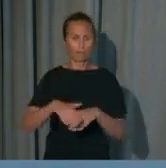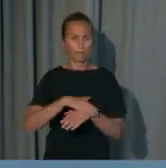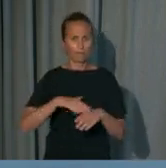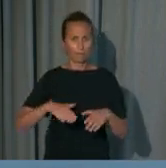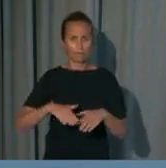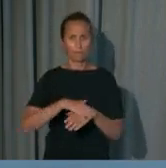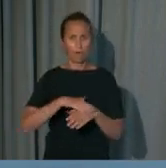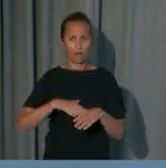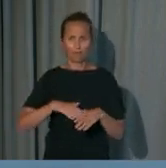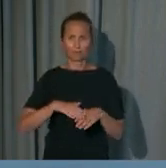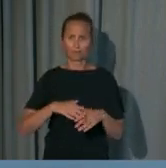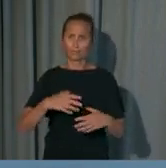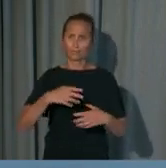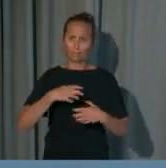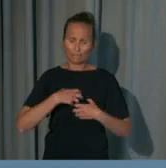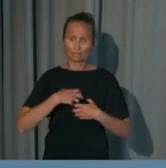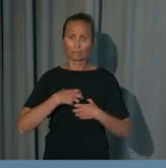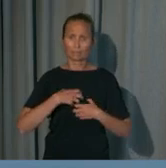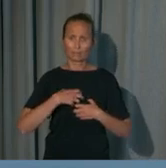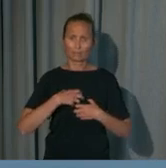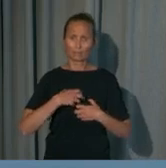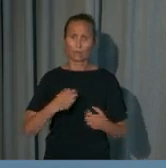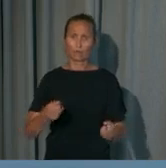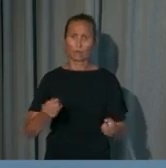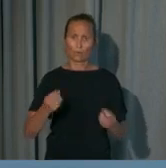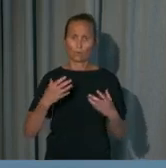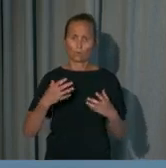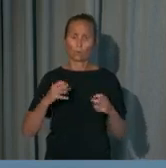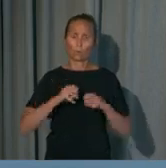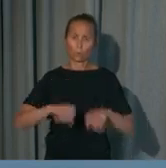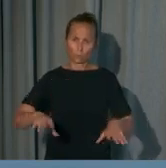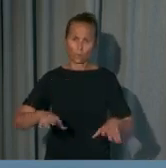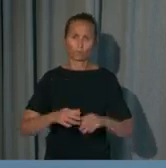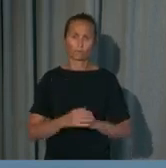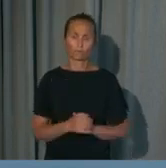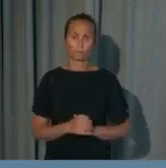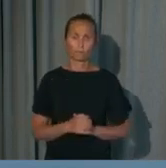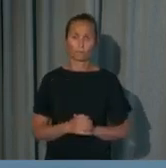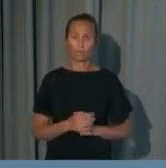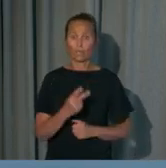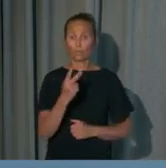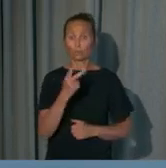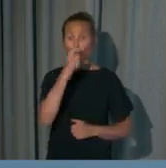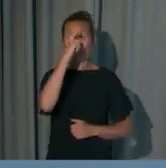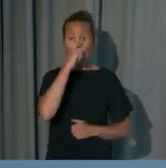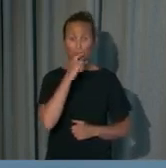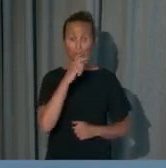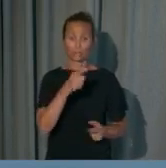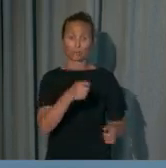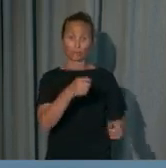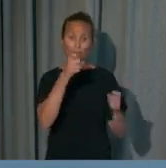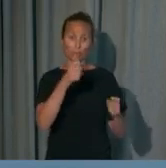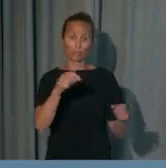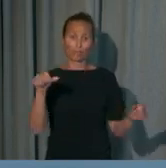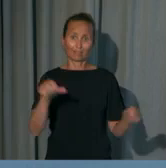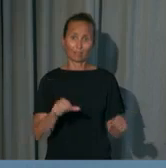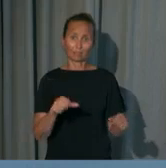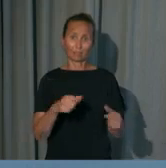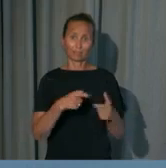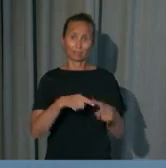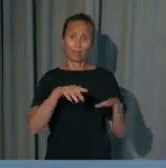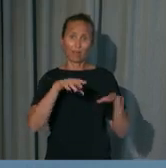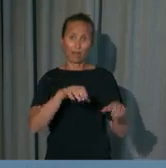seg redde og utsatte. To mennesker ble skutt og drept i